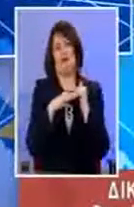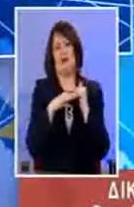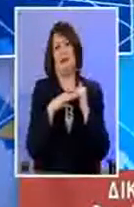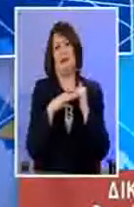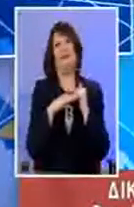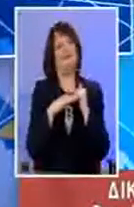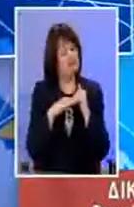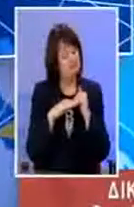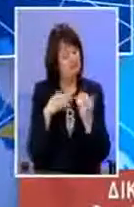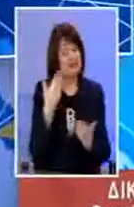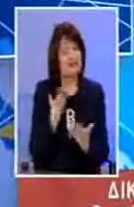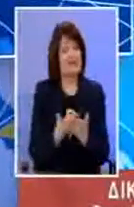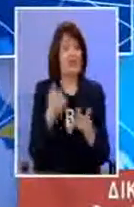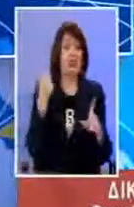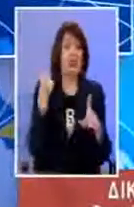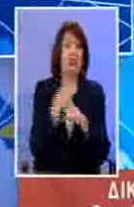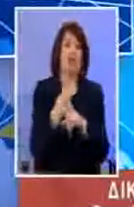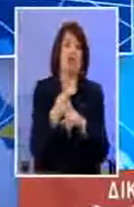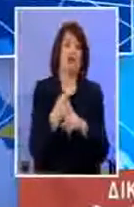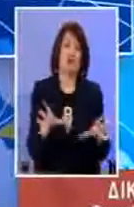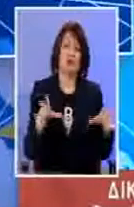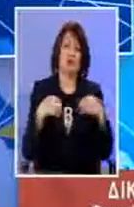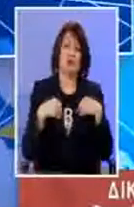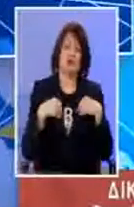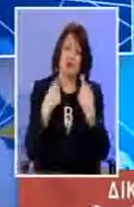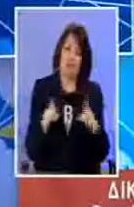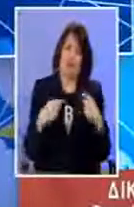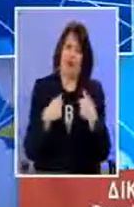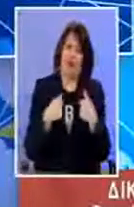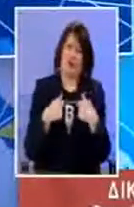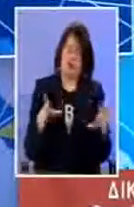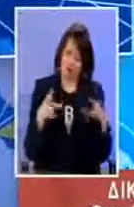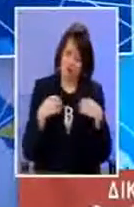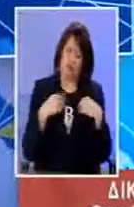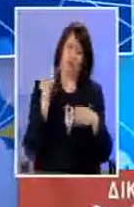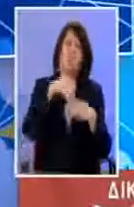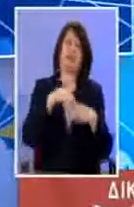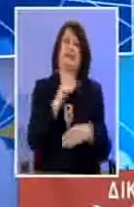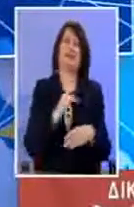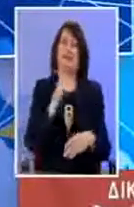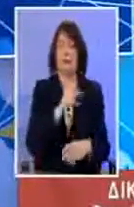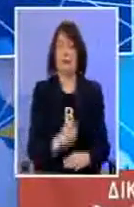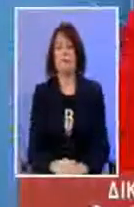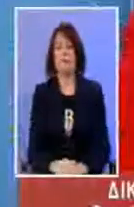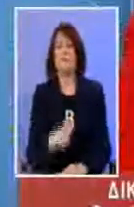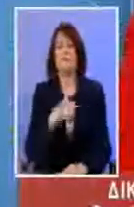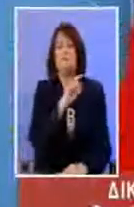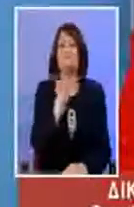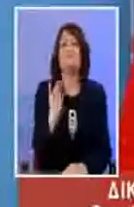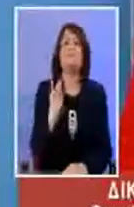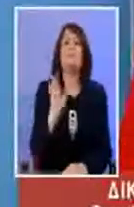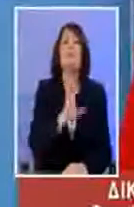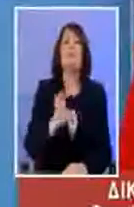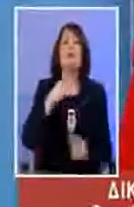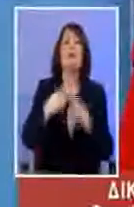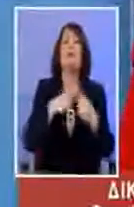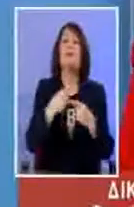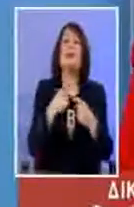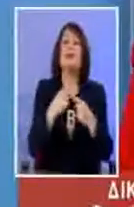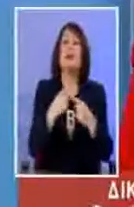μια ισότητα και μια αποδοχή της αδιαφορετικότητας μέσα στην κοινωνία. Ήθελα να σας ρωτήσω ποια είναι η ευρωπαϊκή σας εμπειρία, αφού είστε